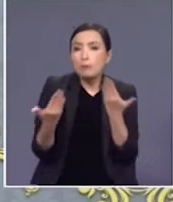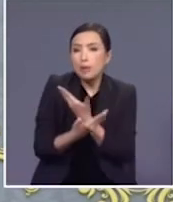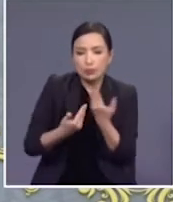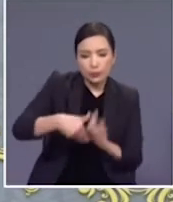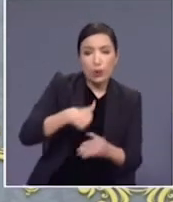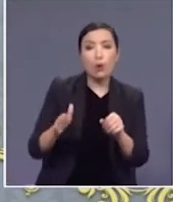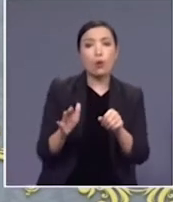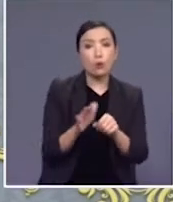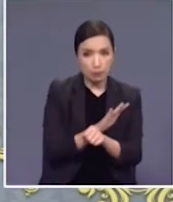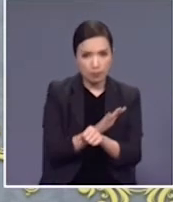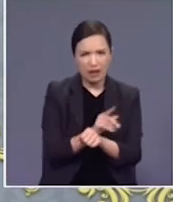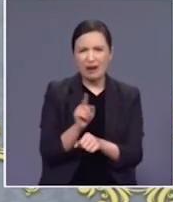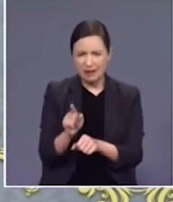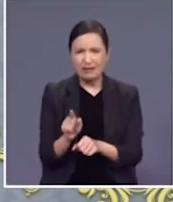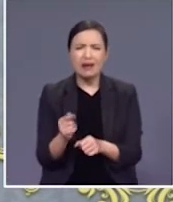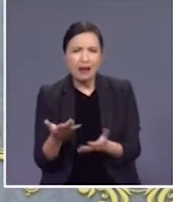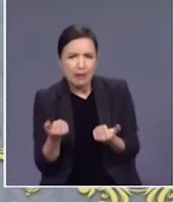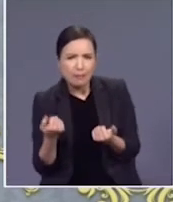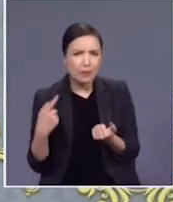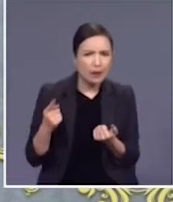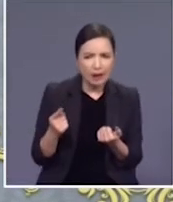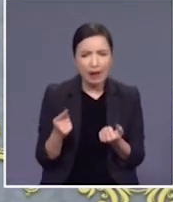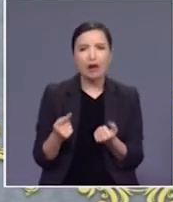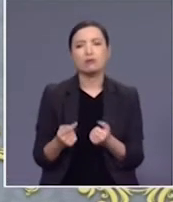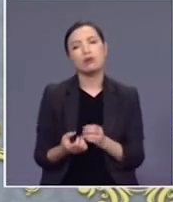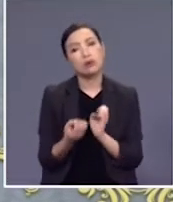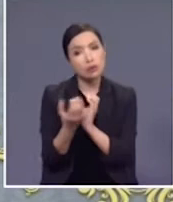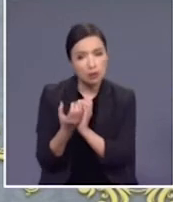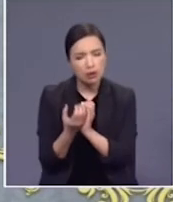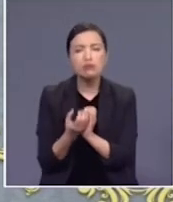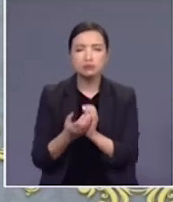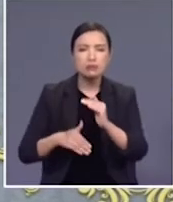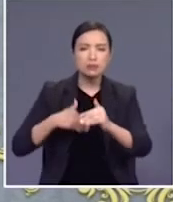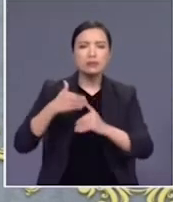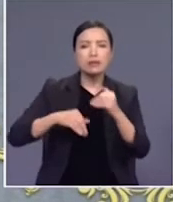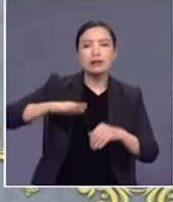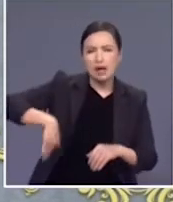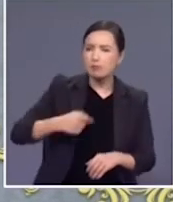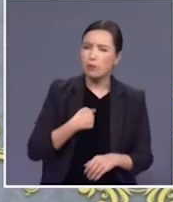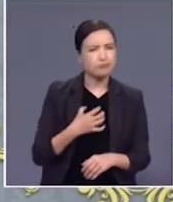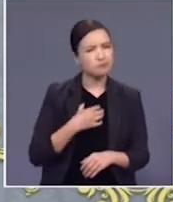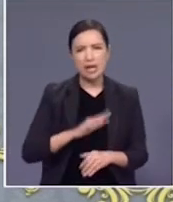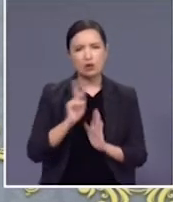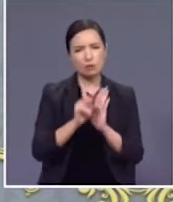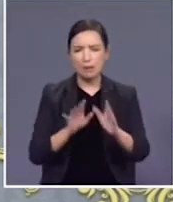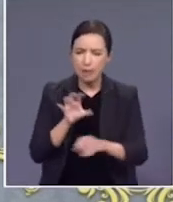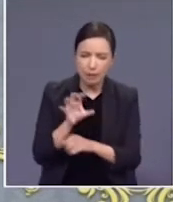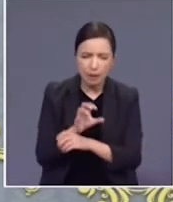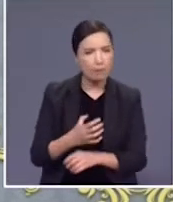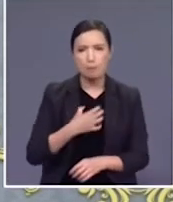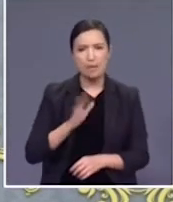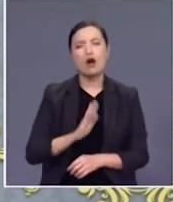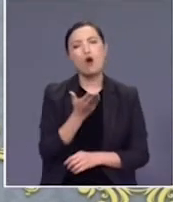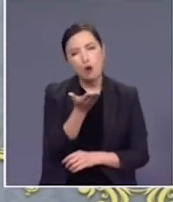เกิดปัญหากับผู้ที่มีส่วนได้ส่วนเสียทั้งหมดทำให้เดินไปได้ช้านะครับผมเองไม่อยากใช้กฎหมายบังคับให้มากจนเกินไปนะครับเพียงแต่